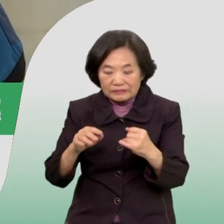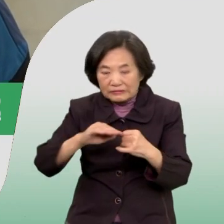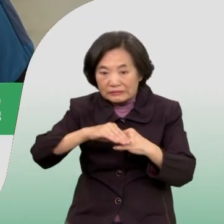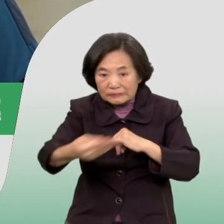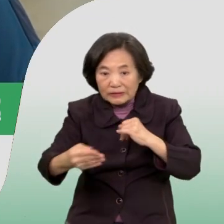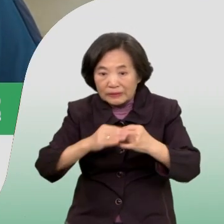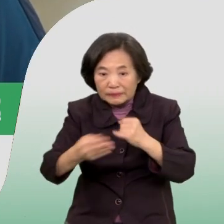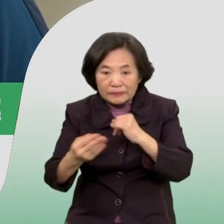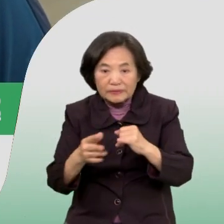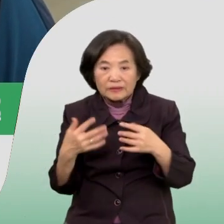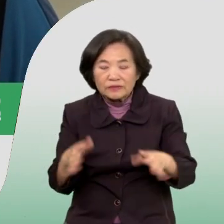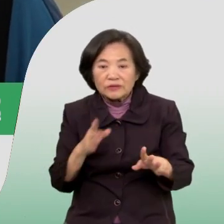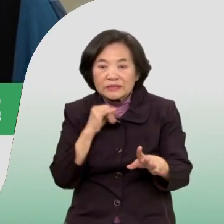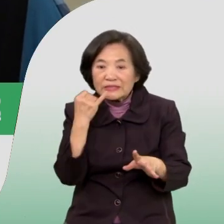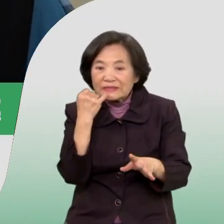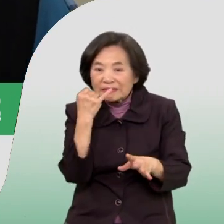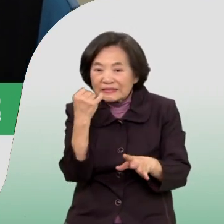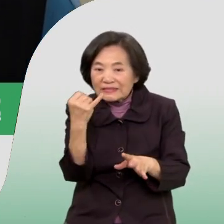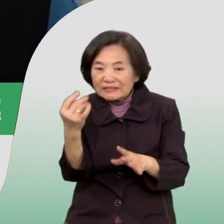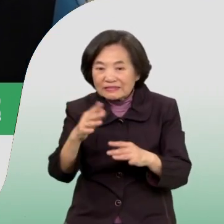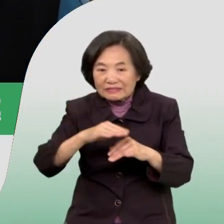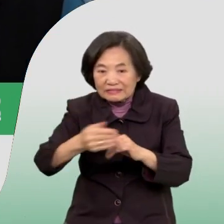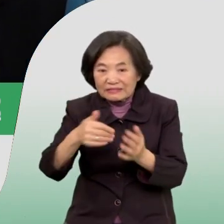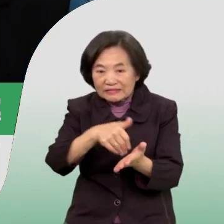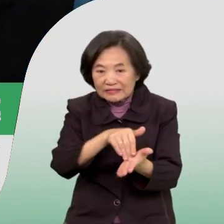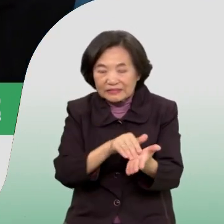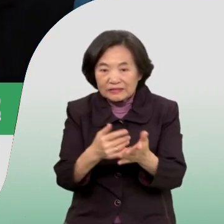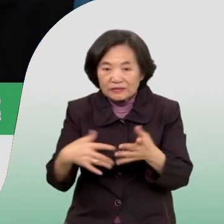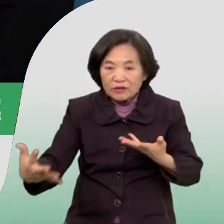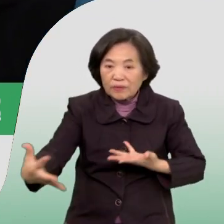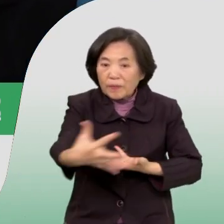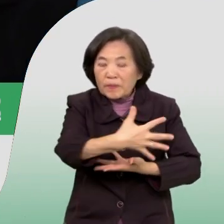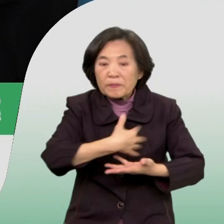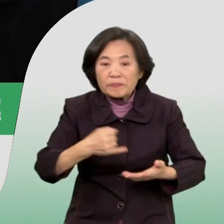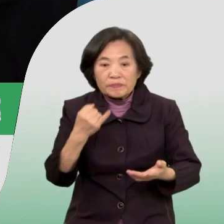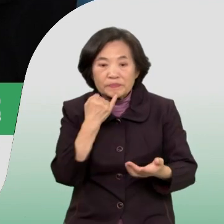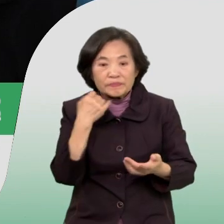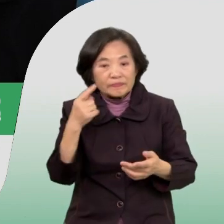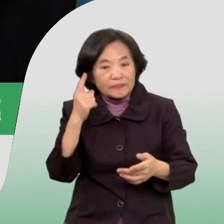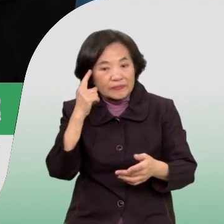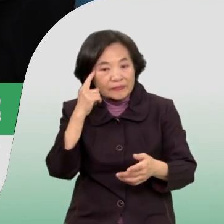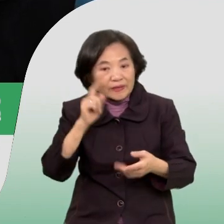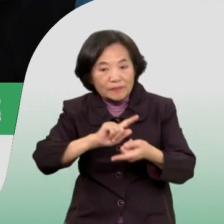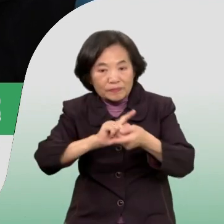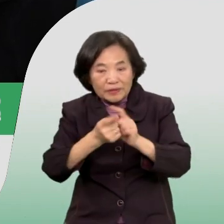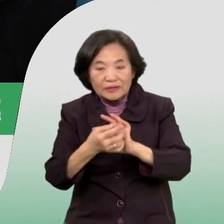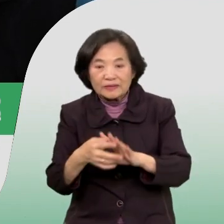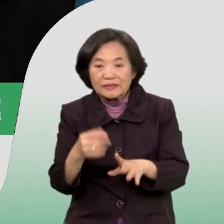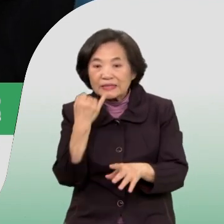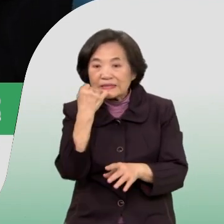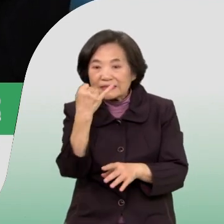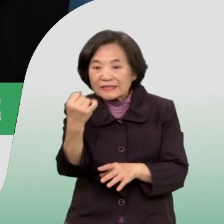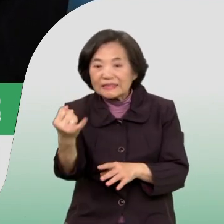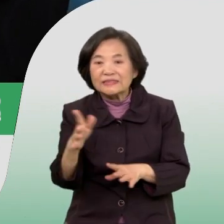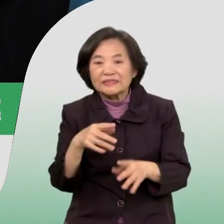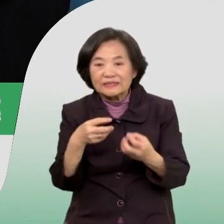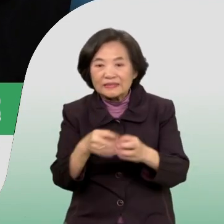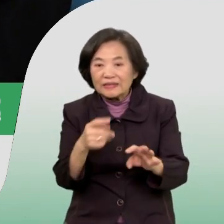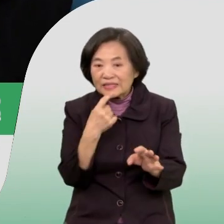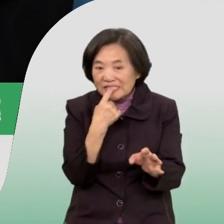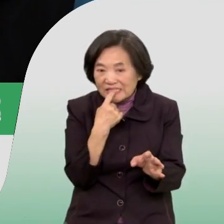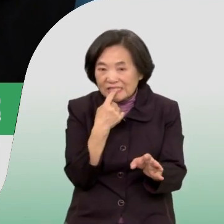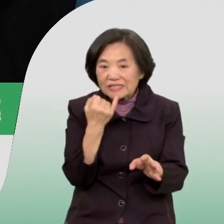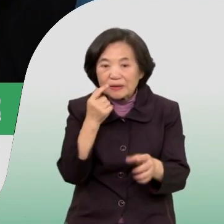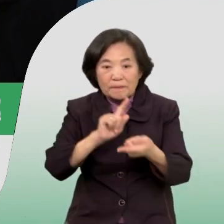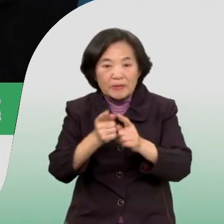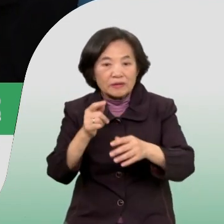它会有产出丝胶，丝胶它回收之后呢，又可以产出很好的一个蚕丝蛋白，然后